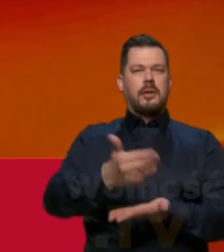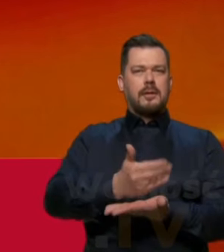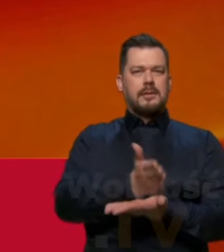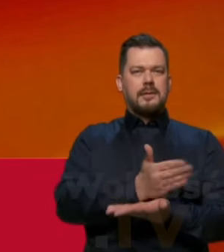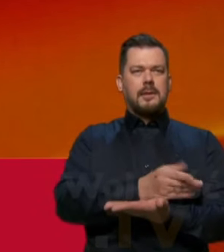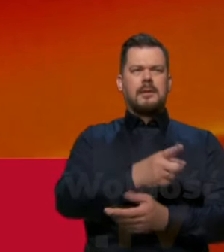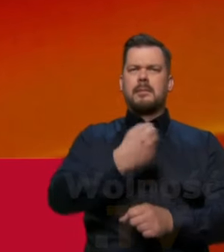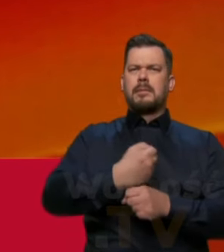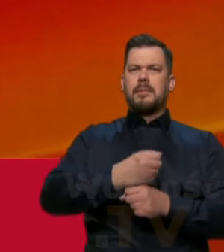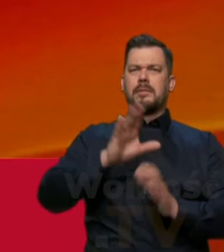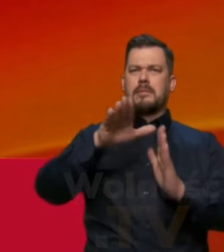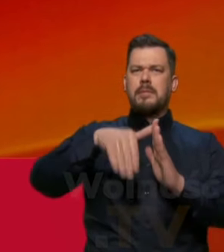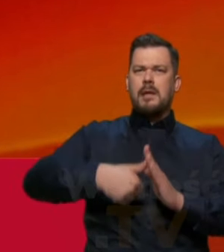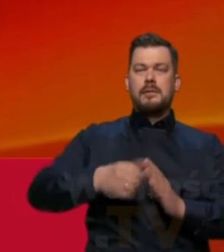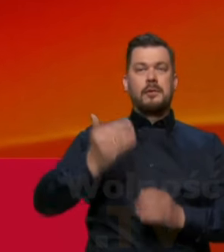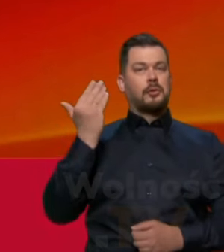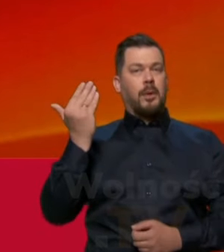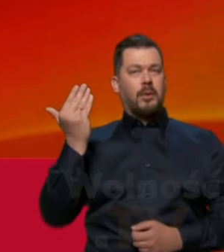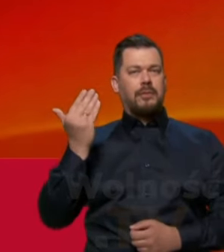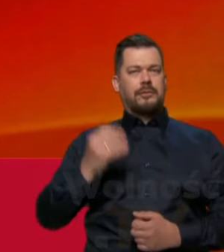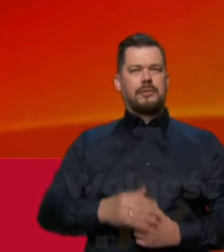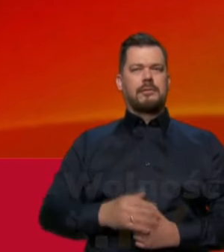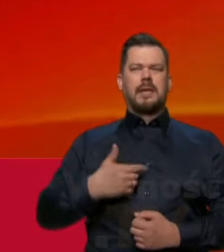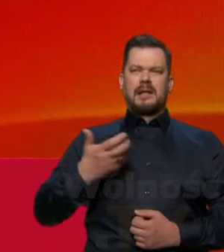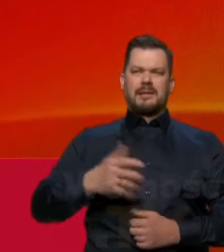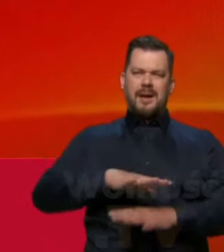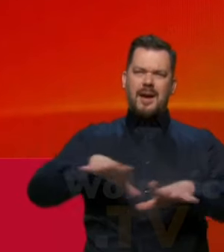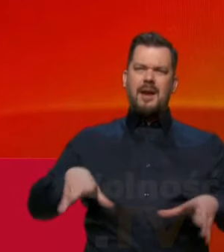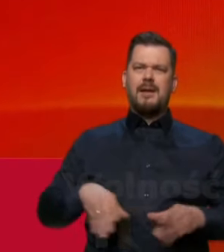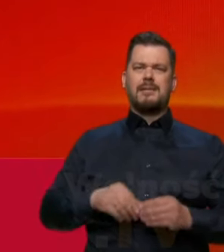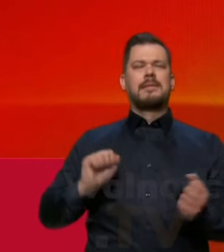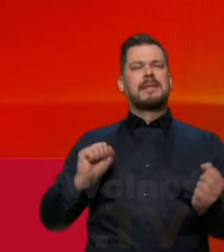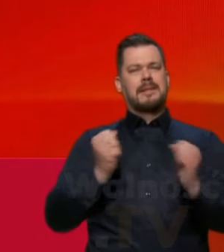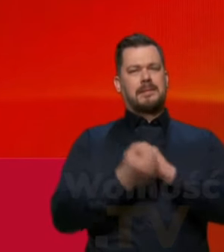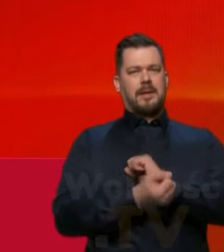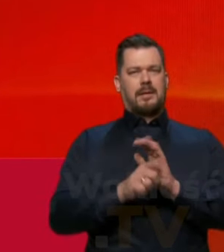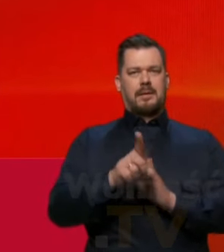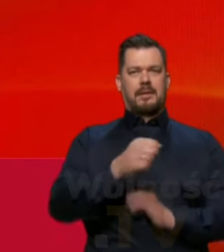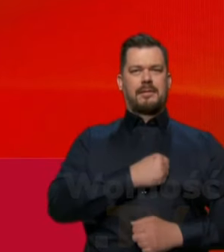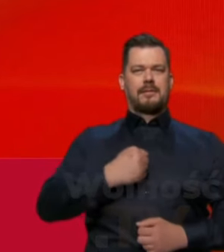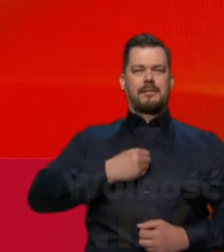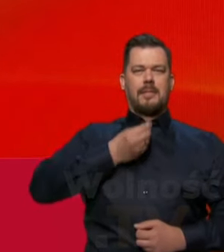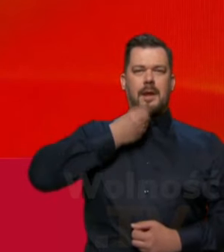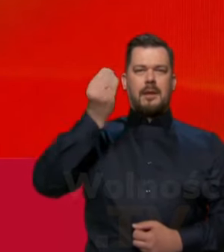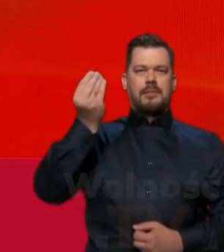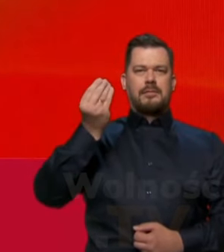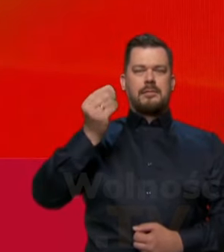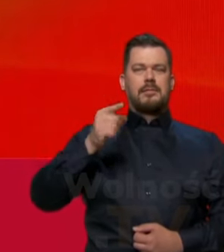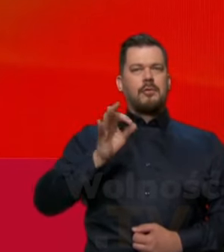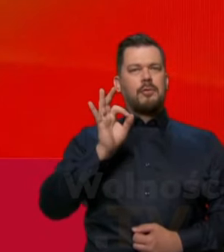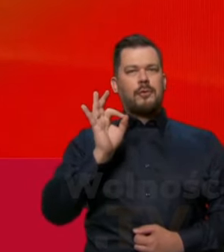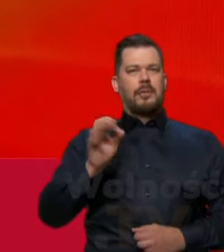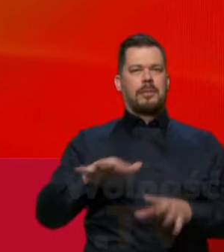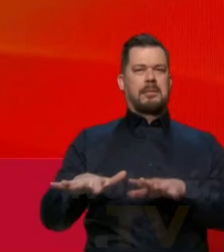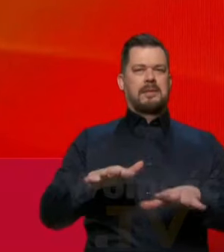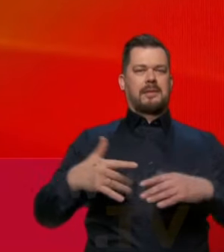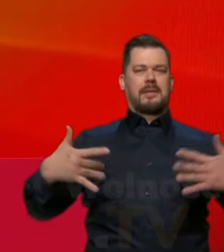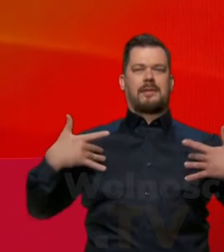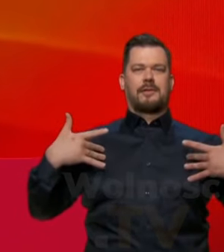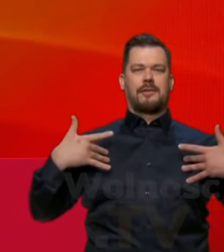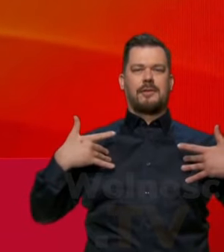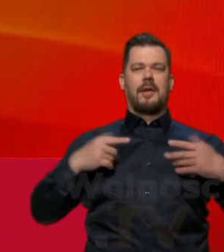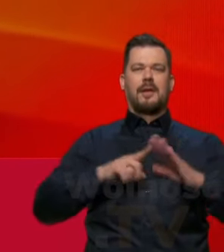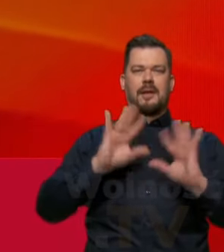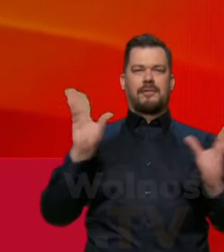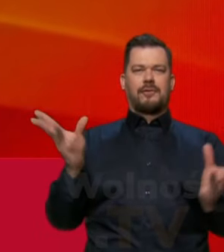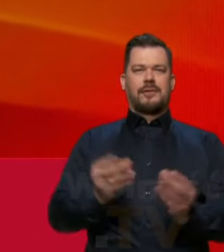pracownicy miasta, jako społecznicy, chcemy dzisiaj zmieniać Warszawę na lepsze. Po to, żeby była dobrym miejscem do życia dla